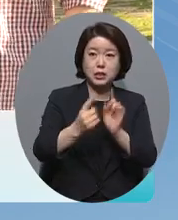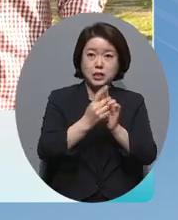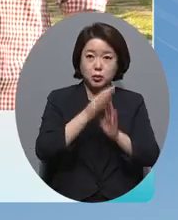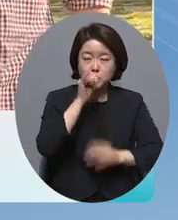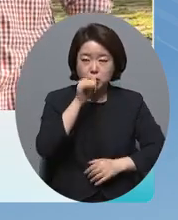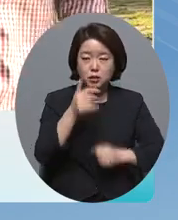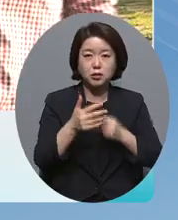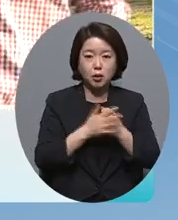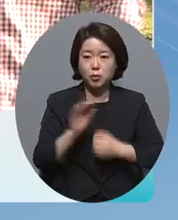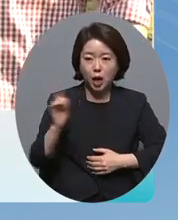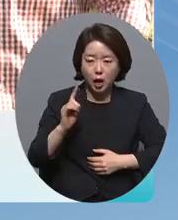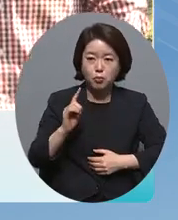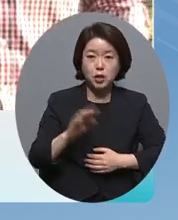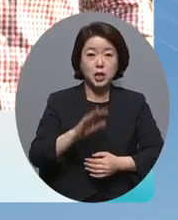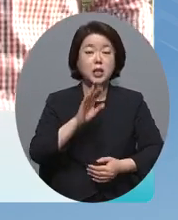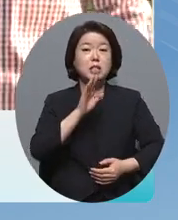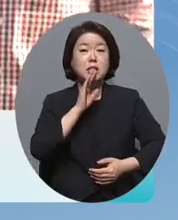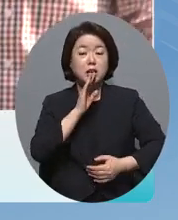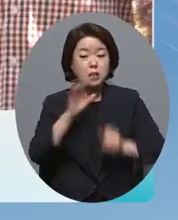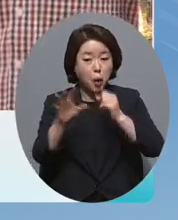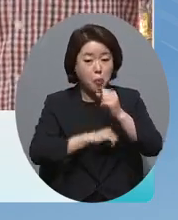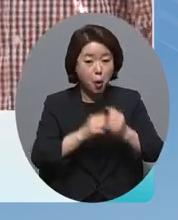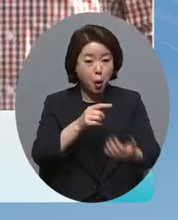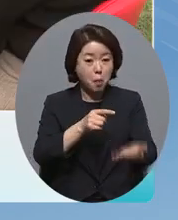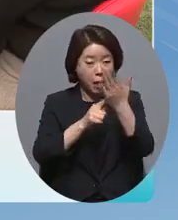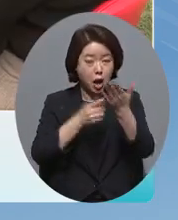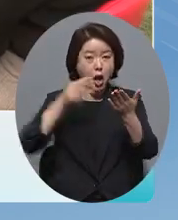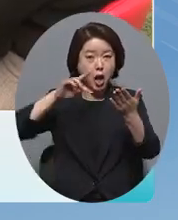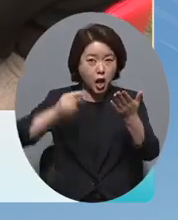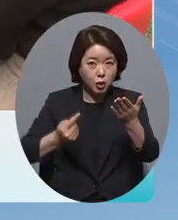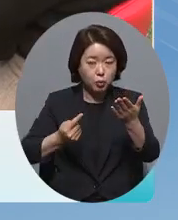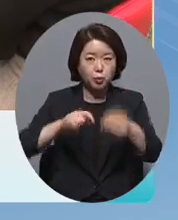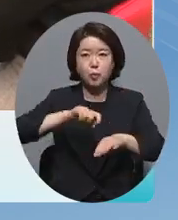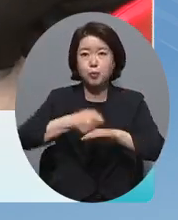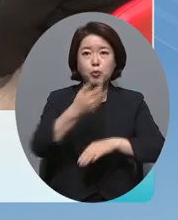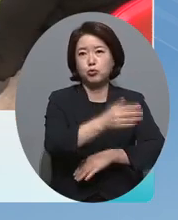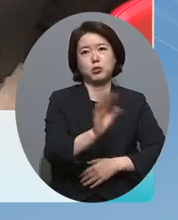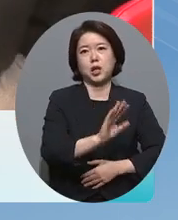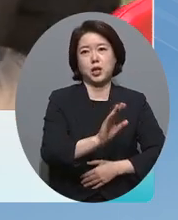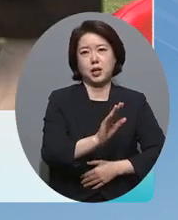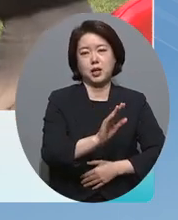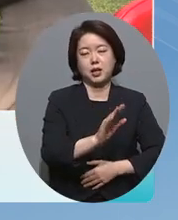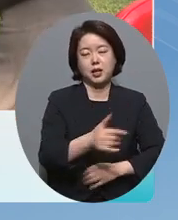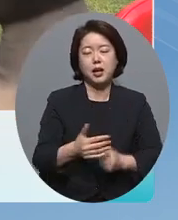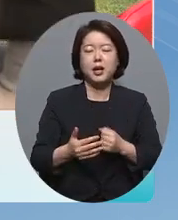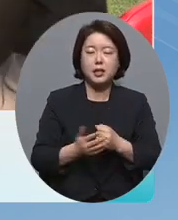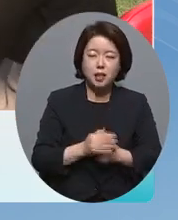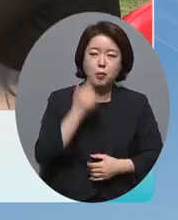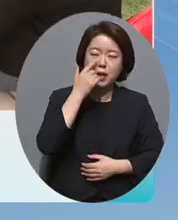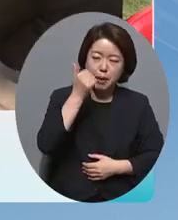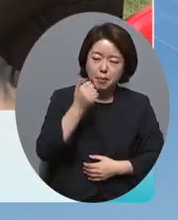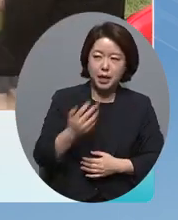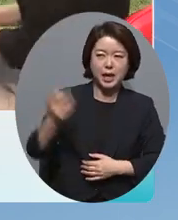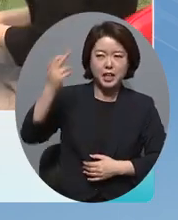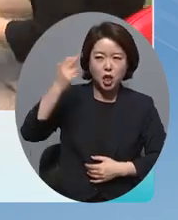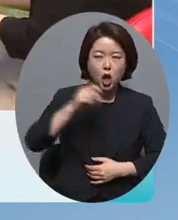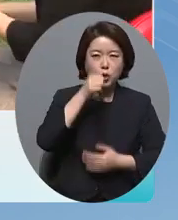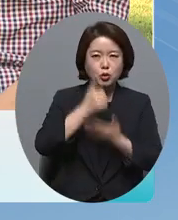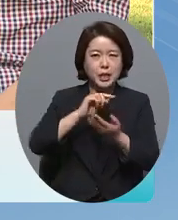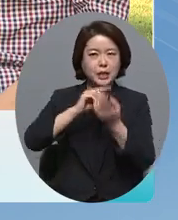하더라도 처벌되지 않습니다 그런 것들을 이용해서 결국은 붙이니 신형의 죄를 감싸주려고 하는 것이